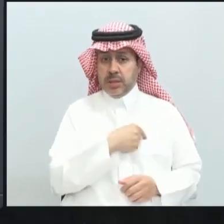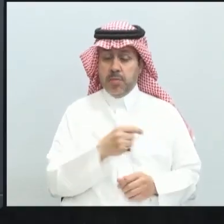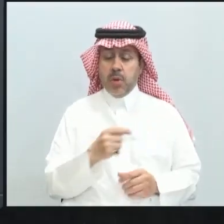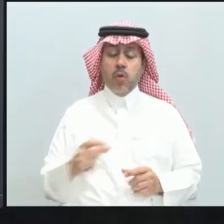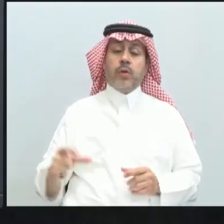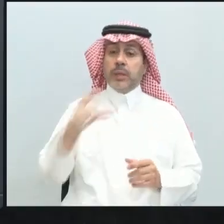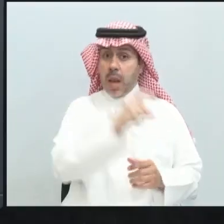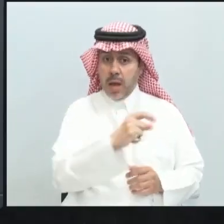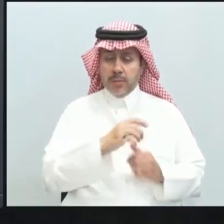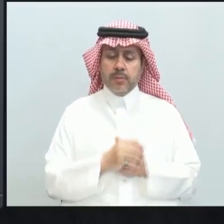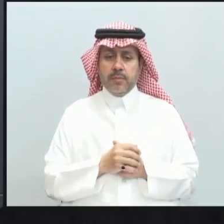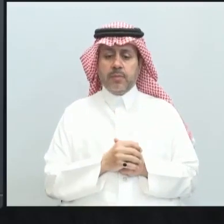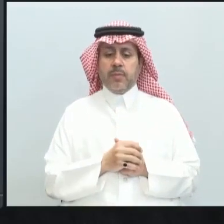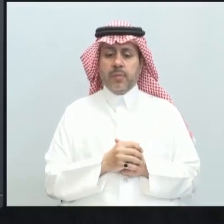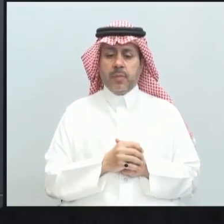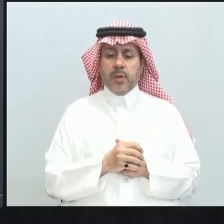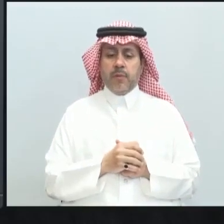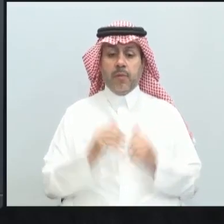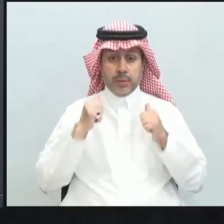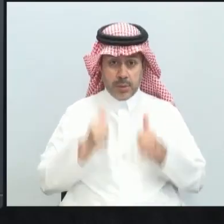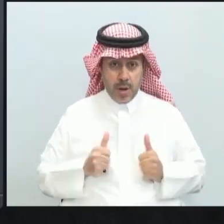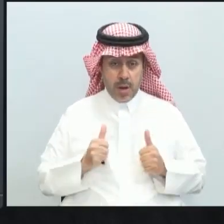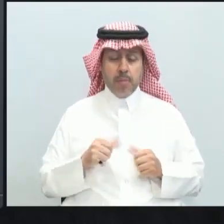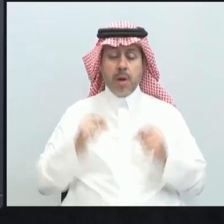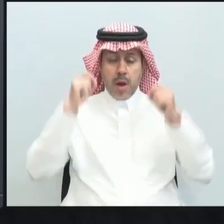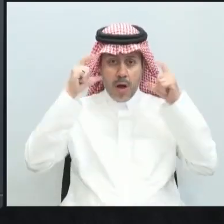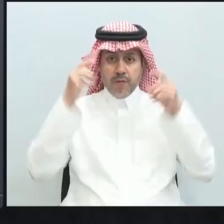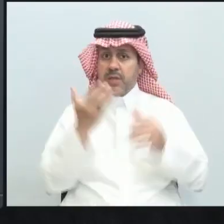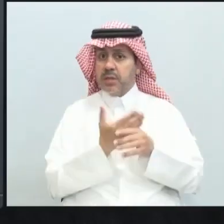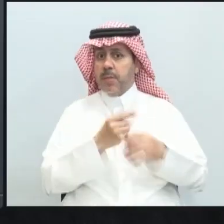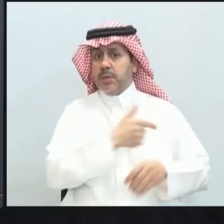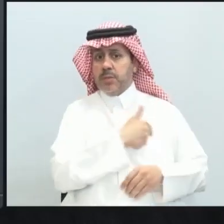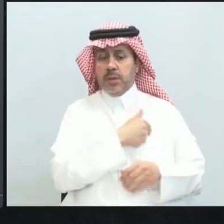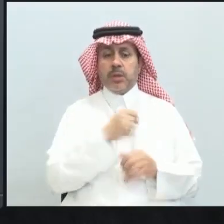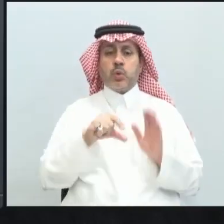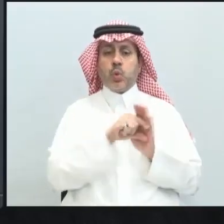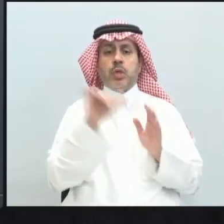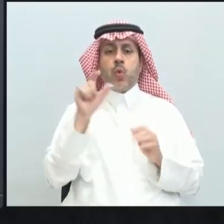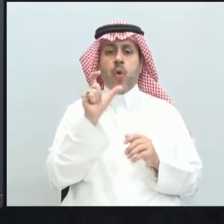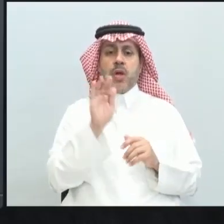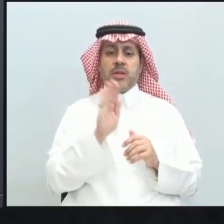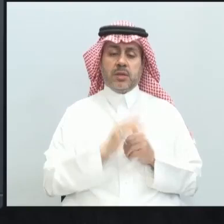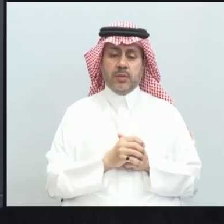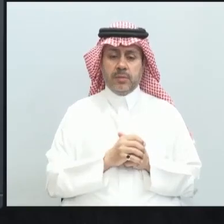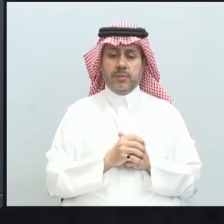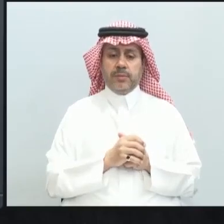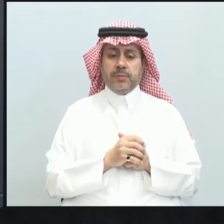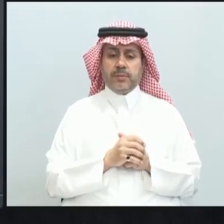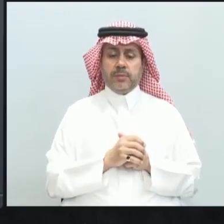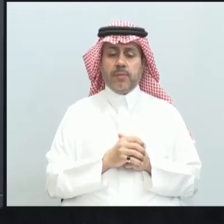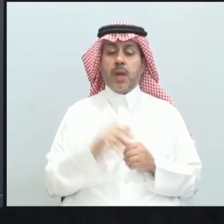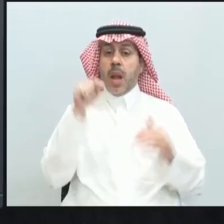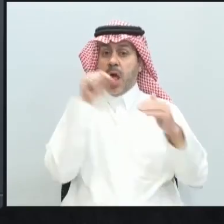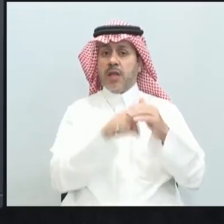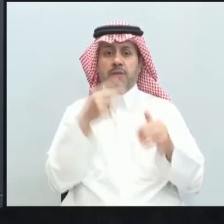وله سببه فلابد ان يقف الطالب على هذا السبب ثم ناتي واياكم ايها الطلاب الطالبات للهدف